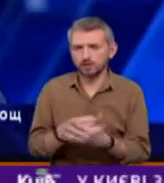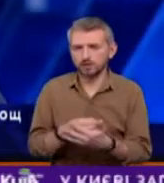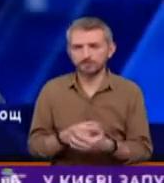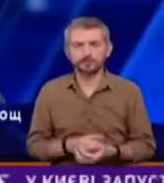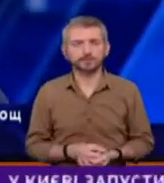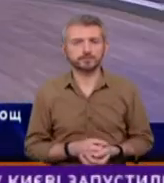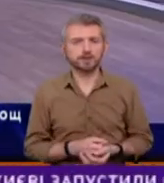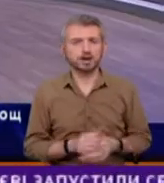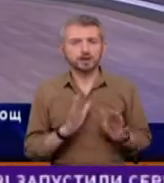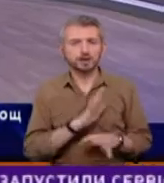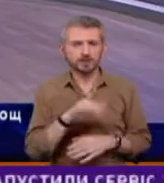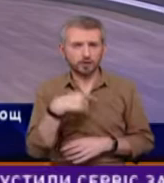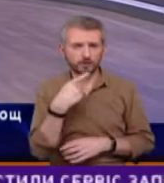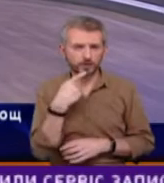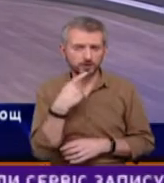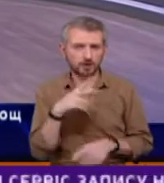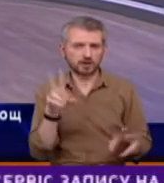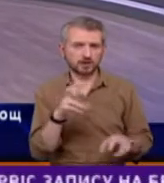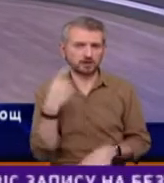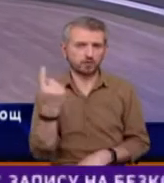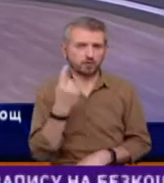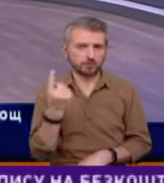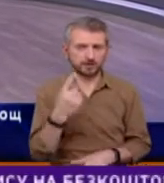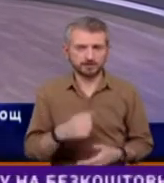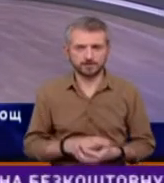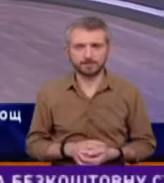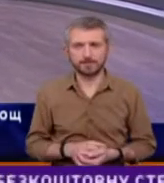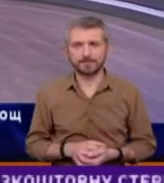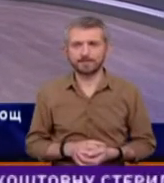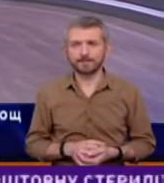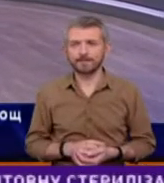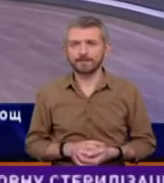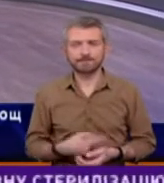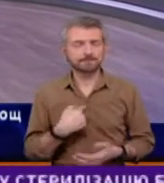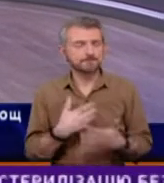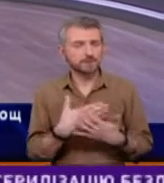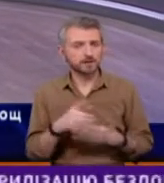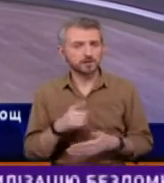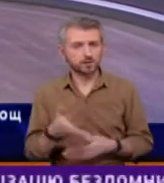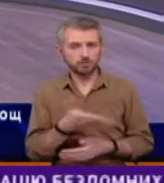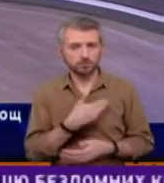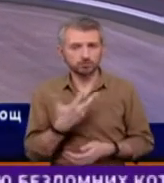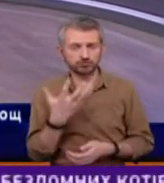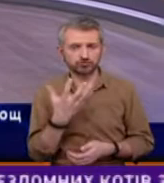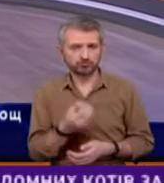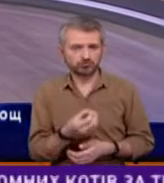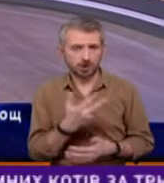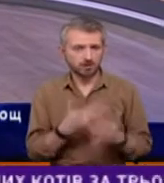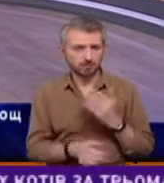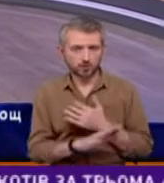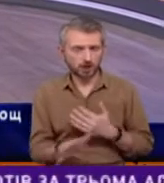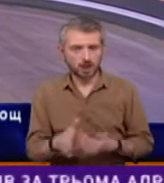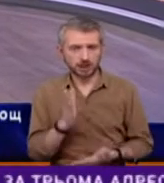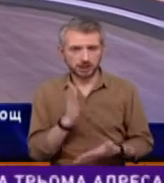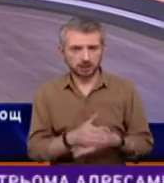решта своїми справами. Тільки не говоріть ту назву Києвської області. Я вас прошу, я вже бачу, як вийшли. Ну, мені здається, що ми ще не програли. Ну,